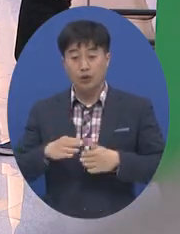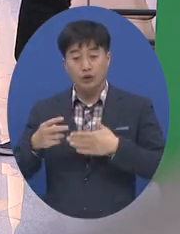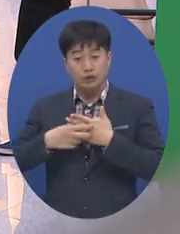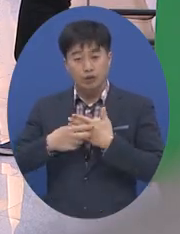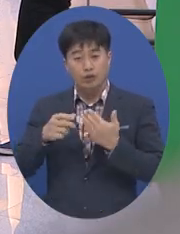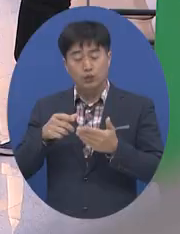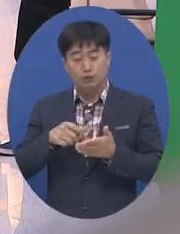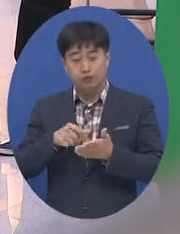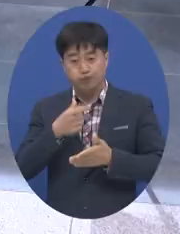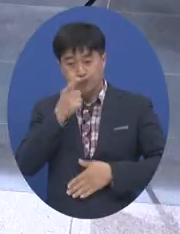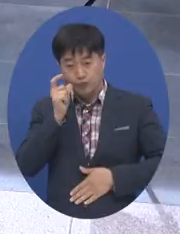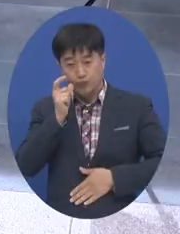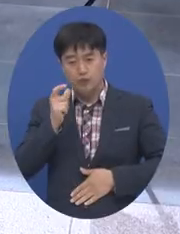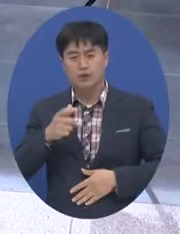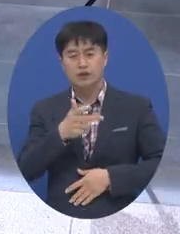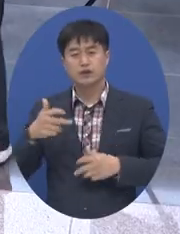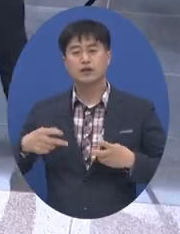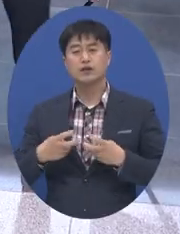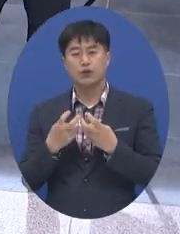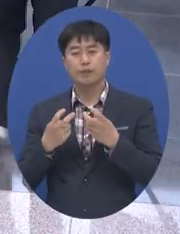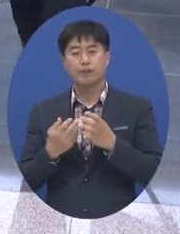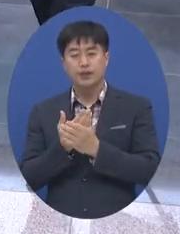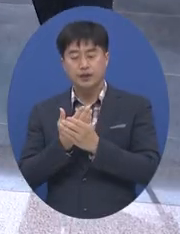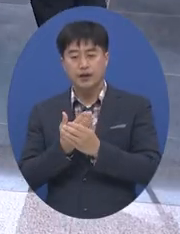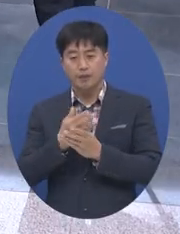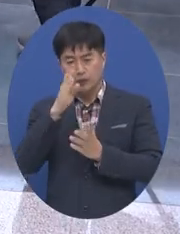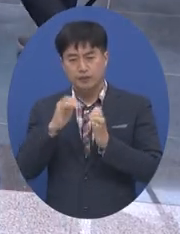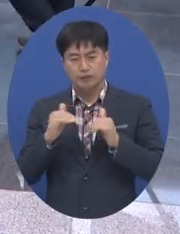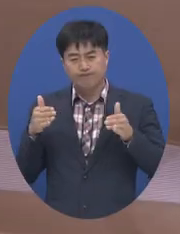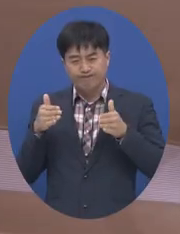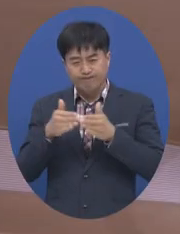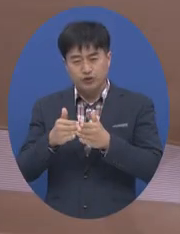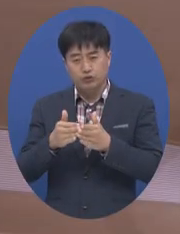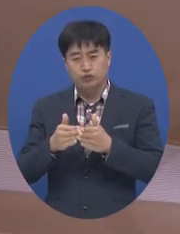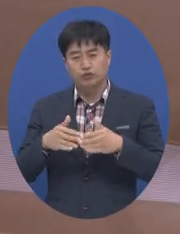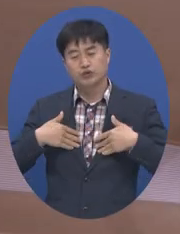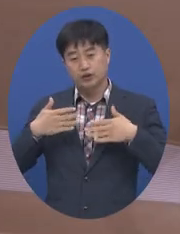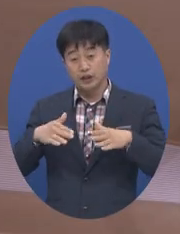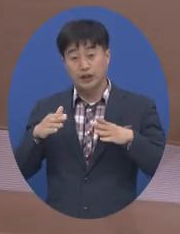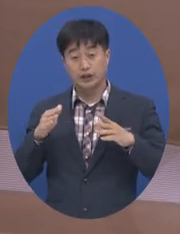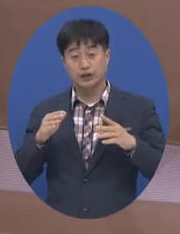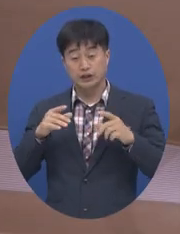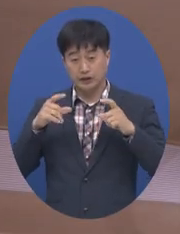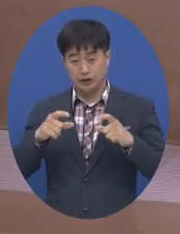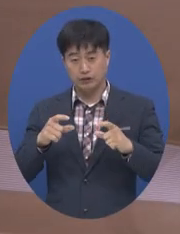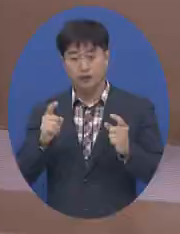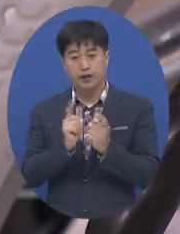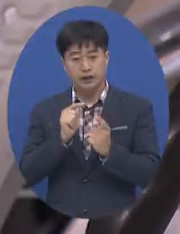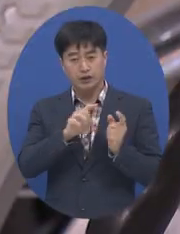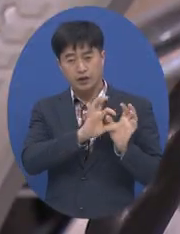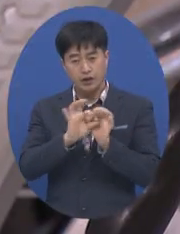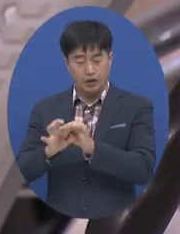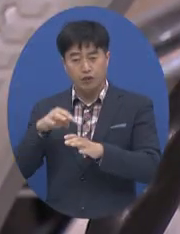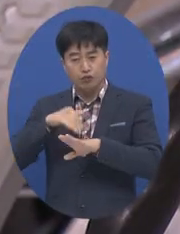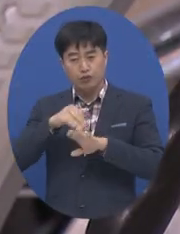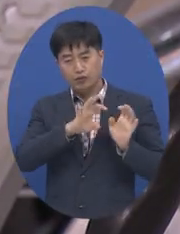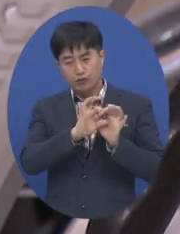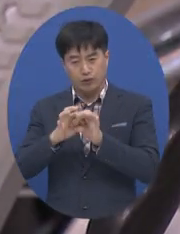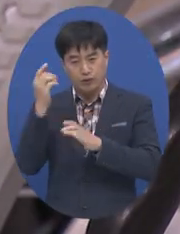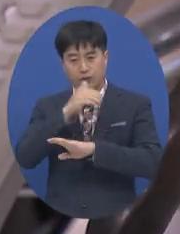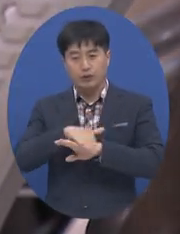의료 자원이 부족해 대형 사고 발생 시 환자가 집중될 수밖에 없는 응급의료 취약 지역을 대상으로 지속적인 훈련을 이어나갈